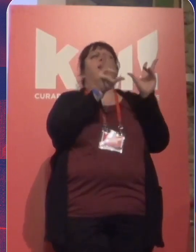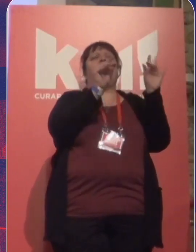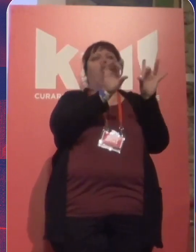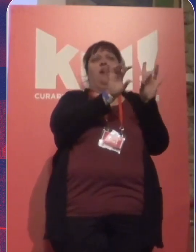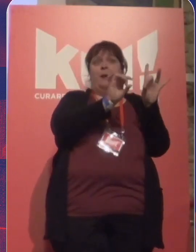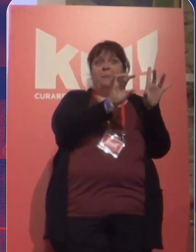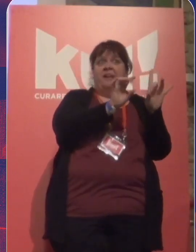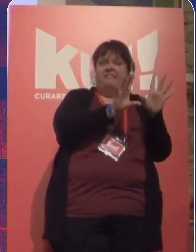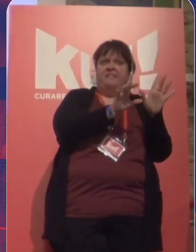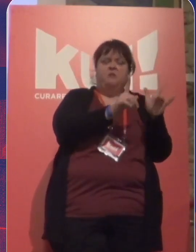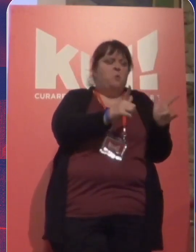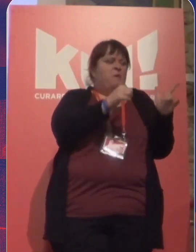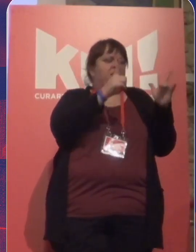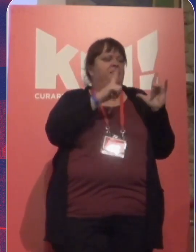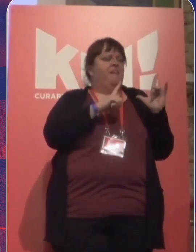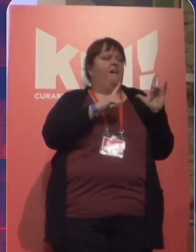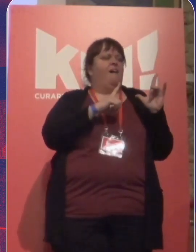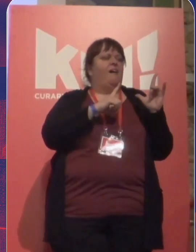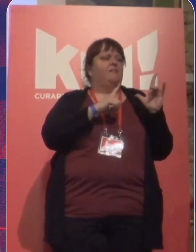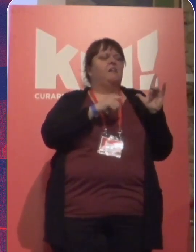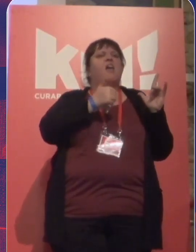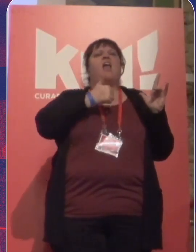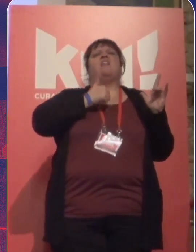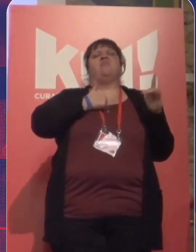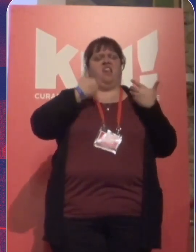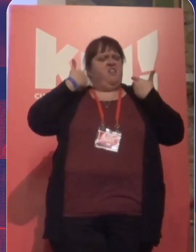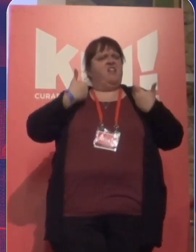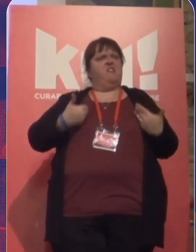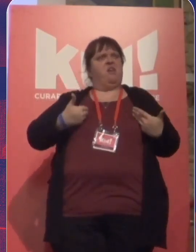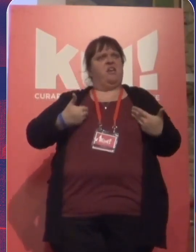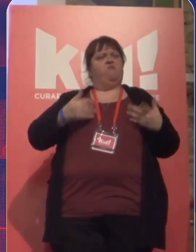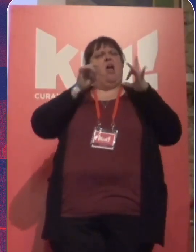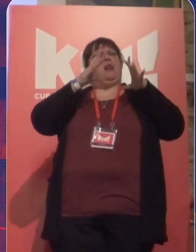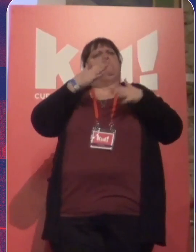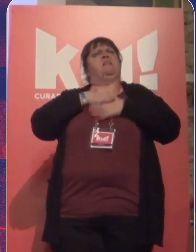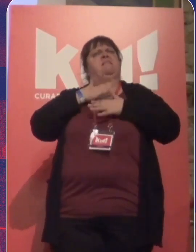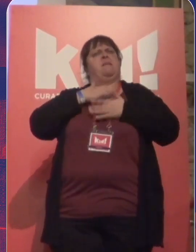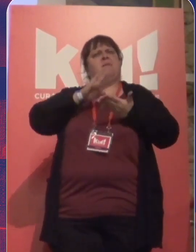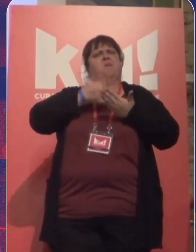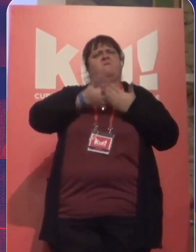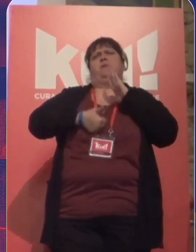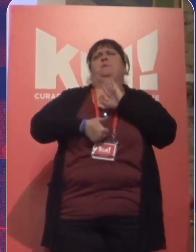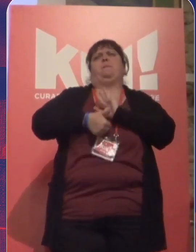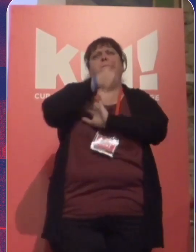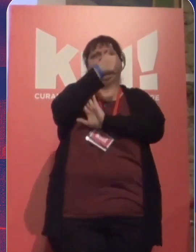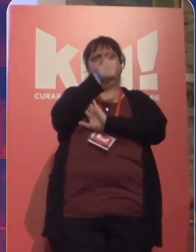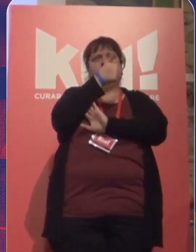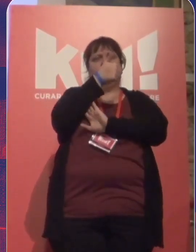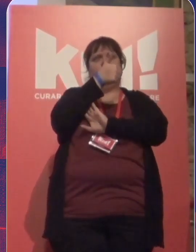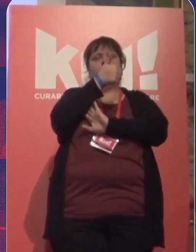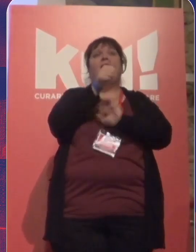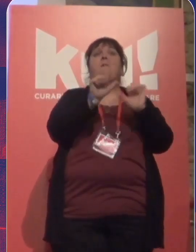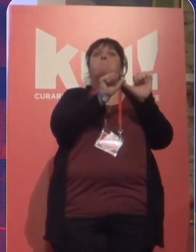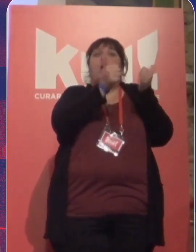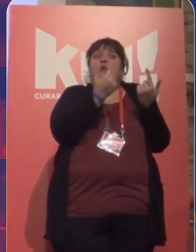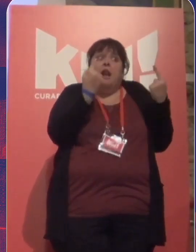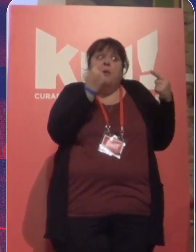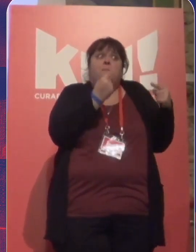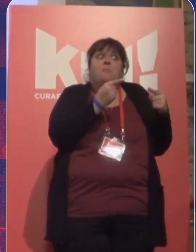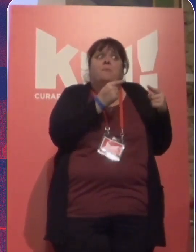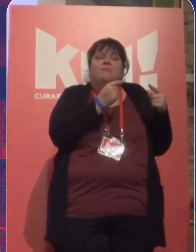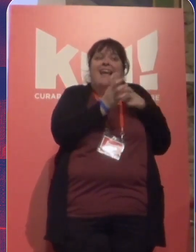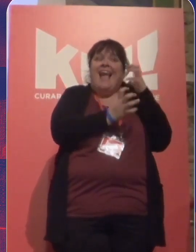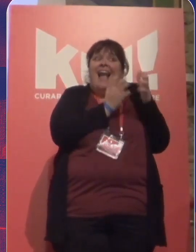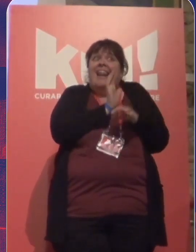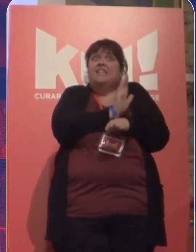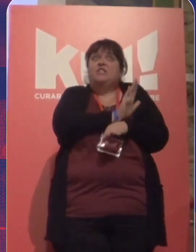individualistica della libertà è entrato in crisi prima del covip perché prima del kovida abbiamo visto affermarsi